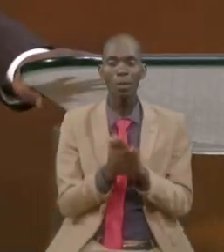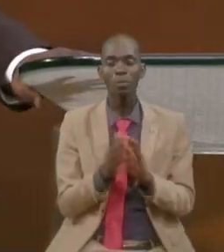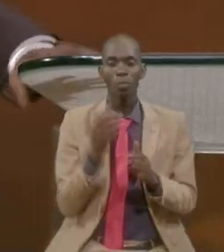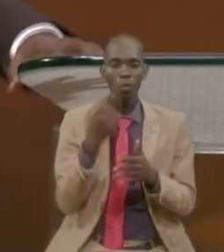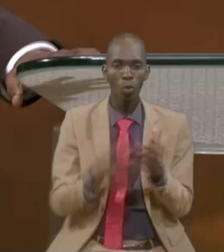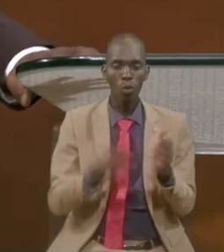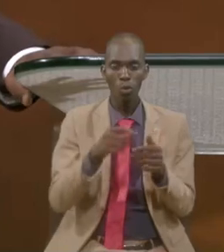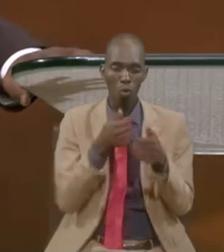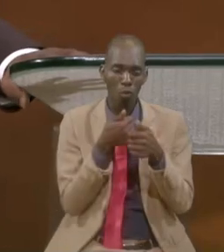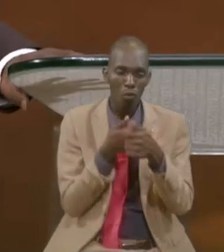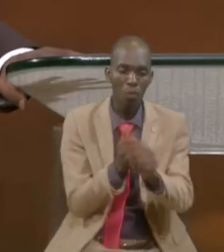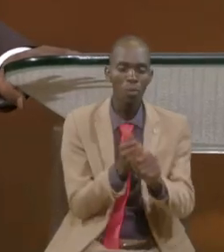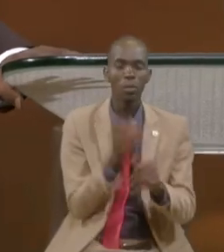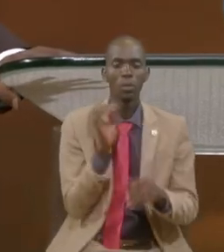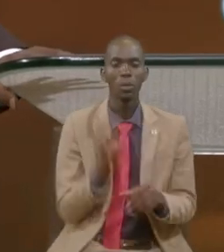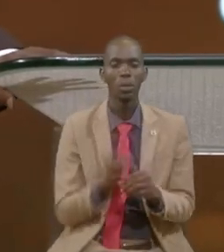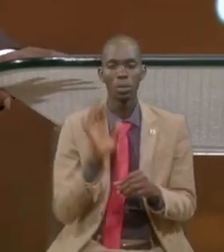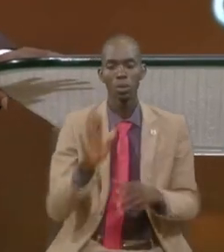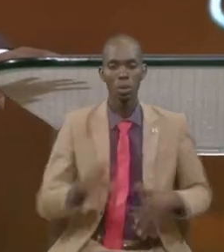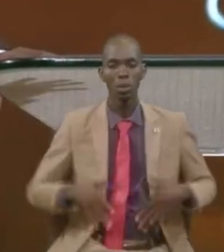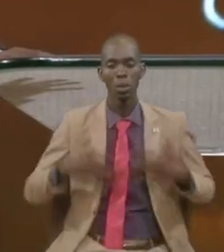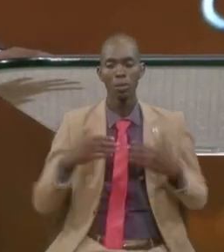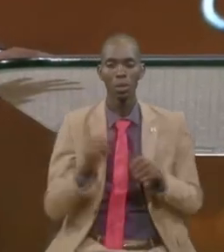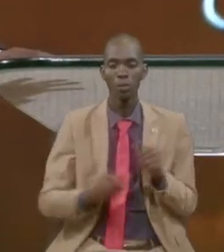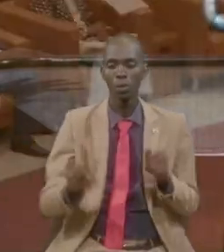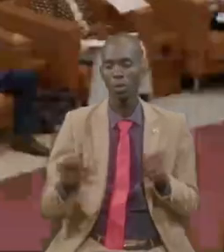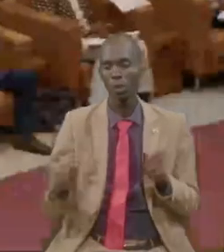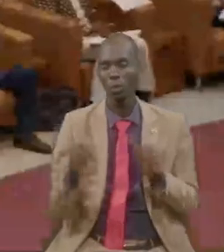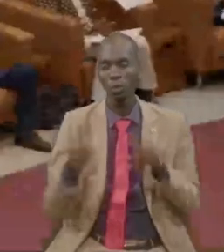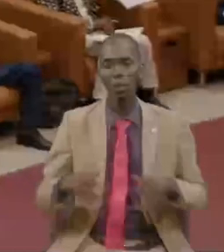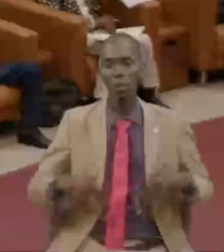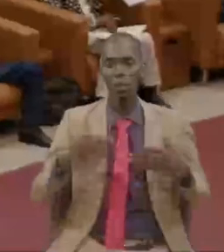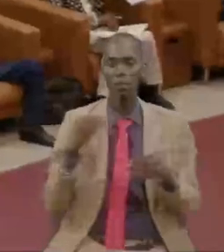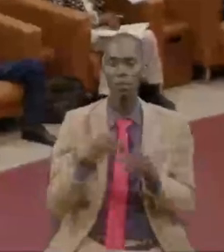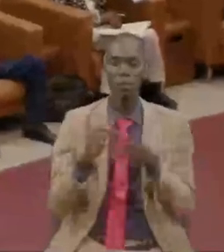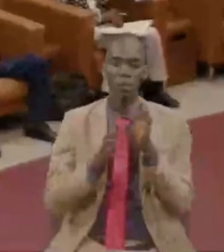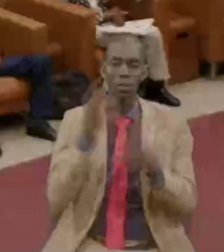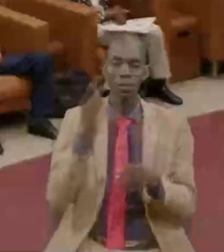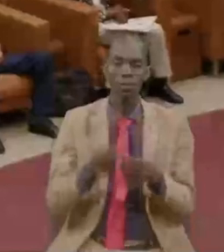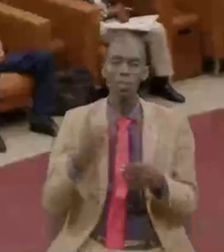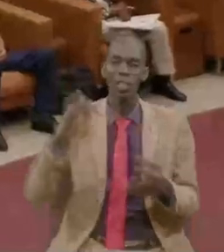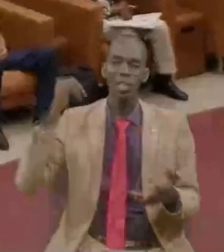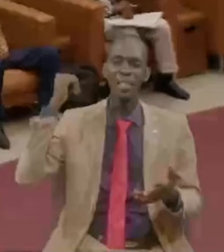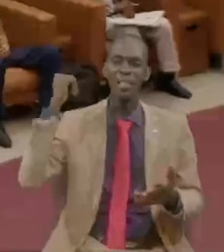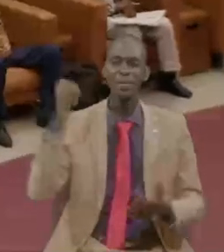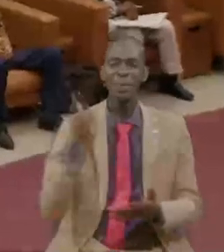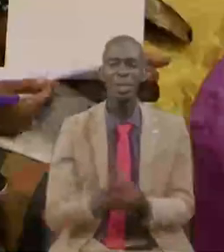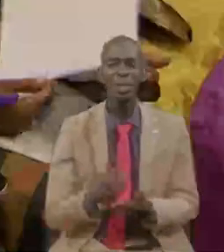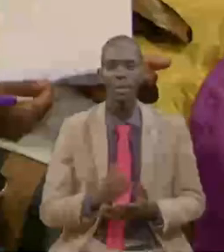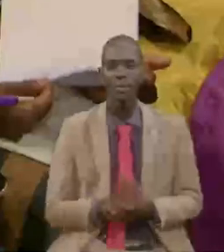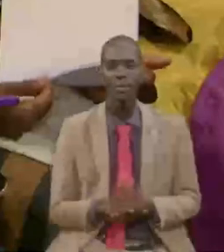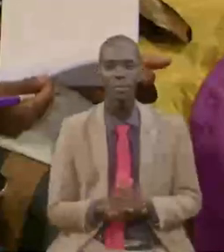paroles deviennent des mots d'ordre dans la vie de chacun de nous au nom de Jésus-Christ.